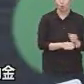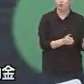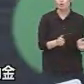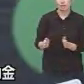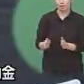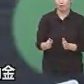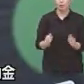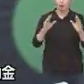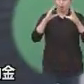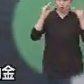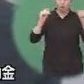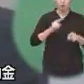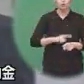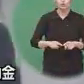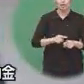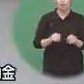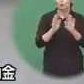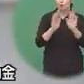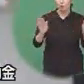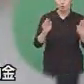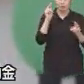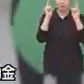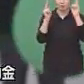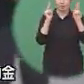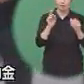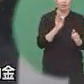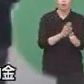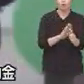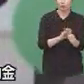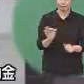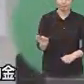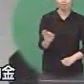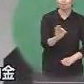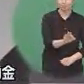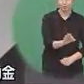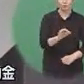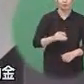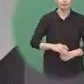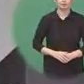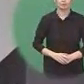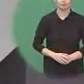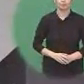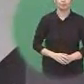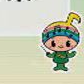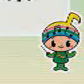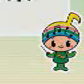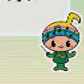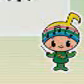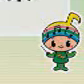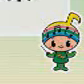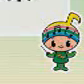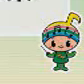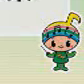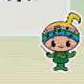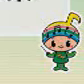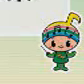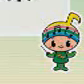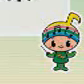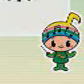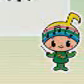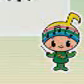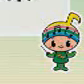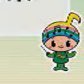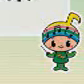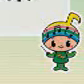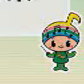サービスを導入する企業に補助金を交付しています改しました今年度